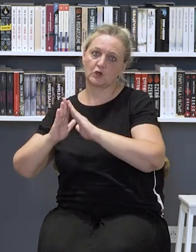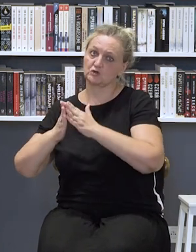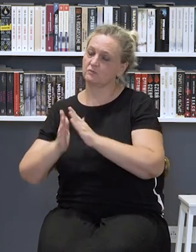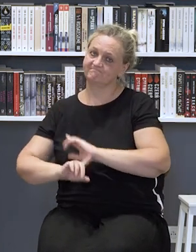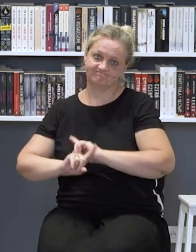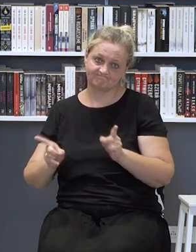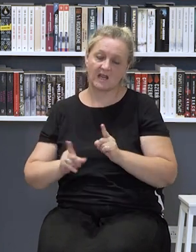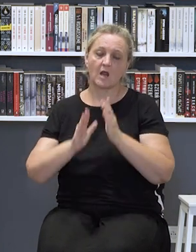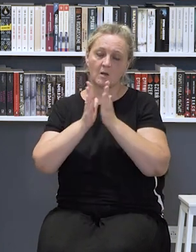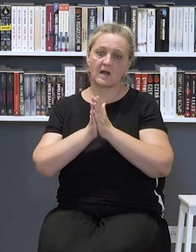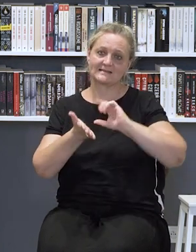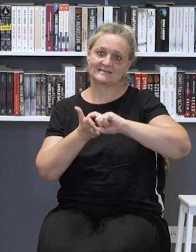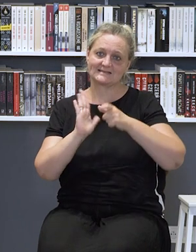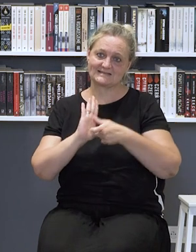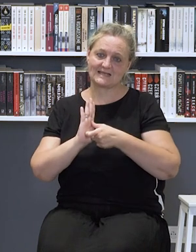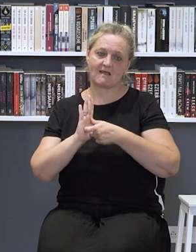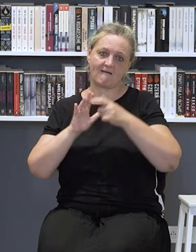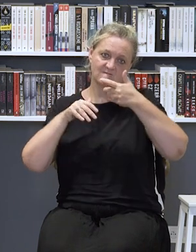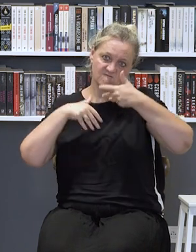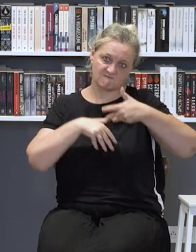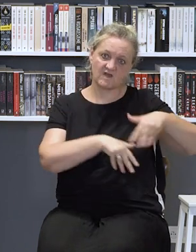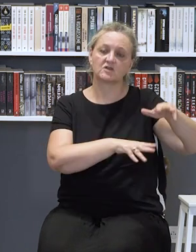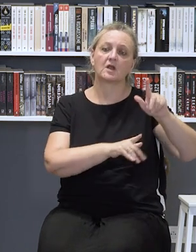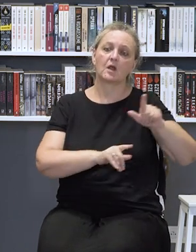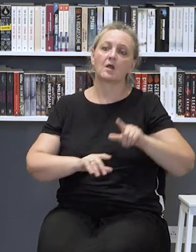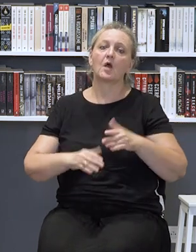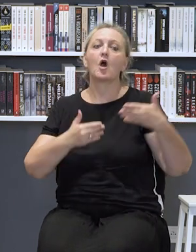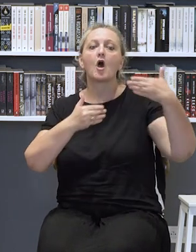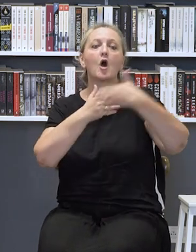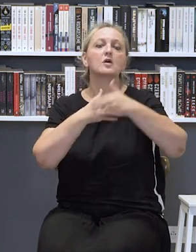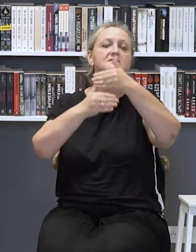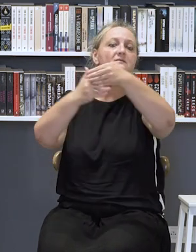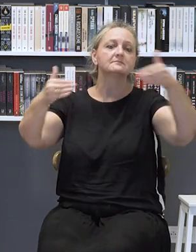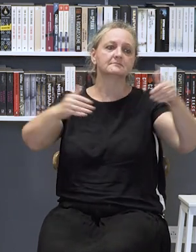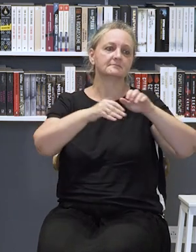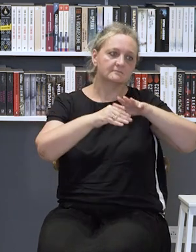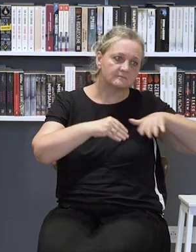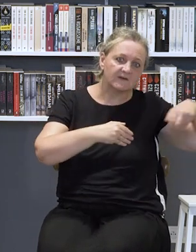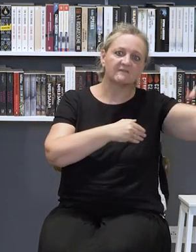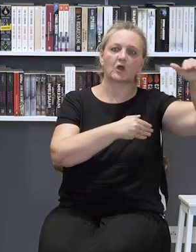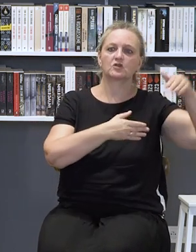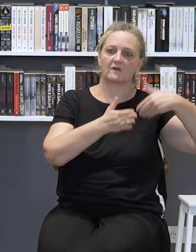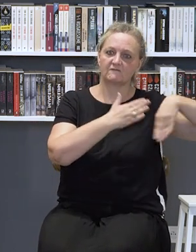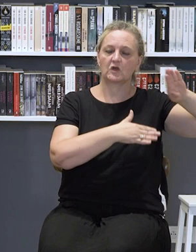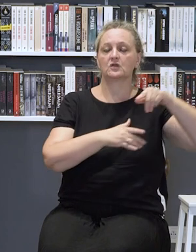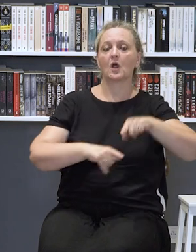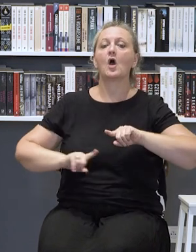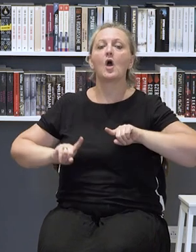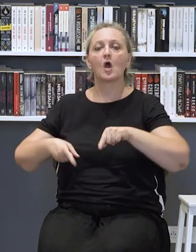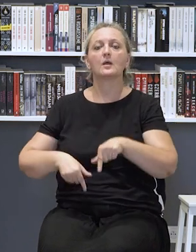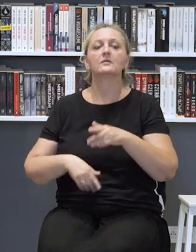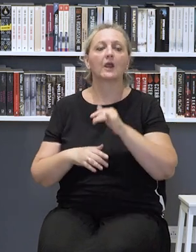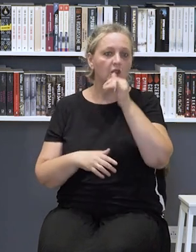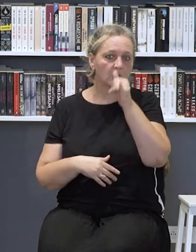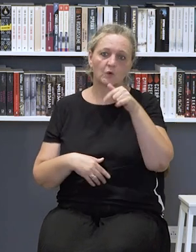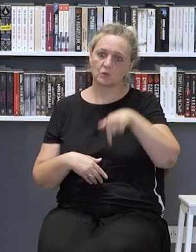prosimy również o wychodzenie z sali po spotkaniu, zaczynając od ostatniego rzędu. Jak nas poinformowali organizatorzy, nie